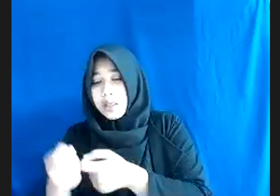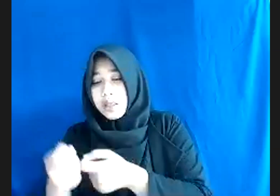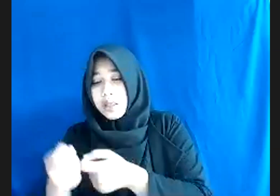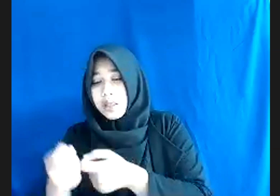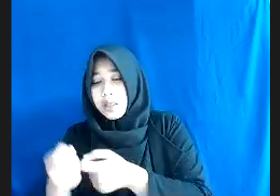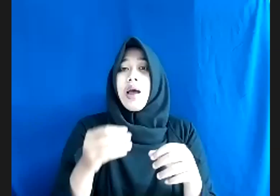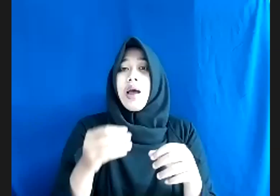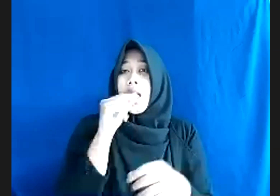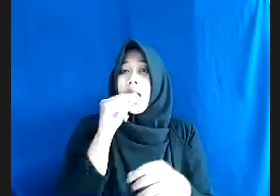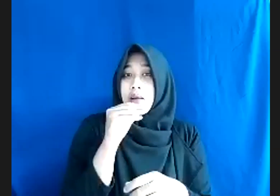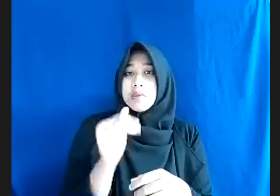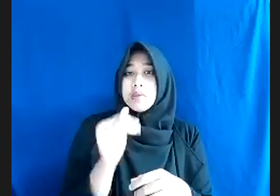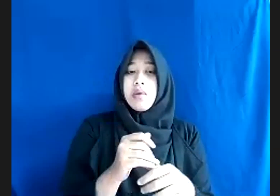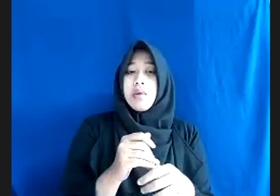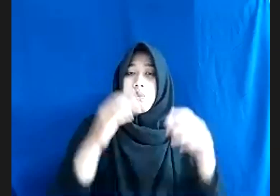jamur